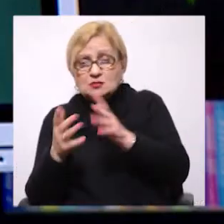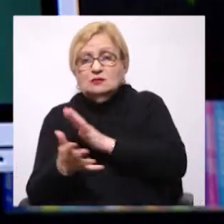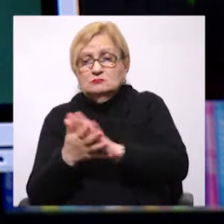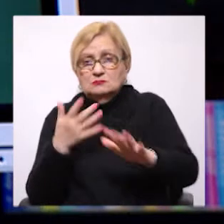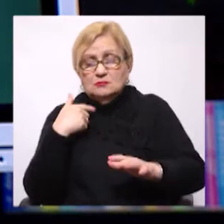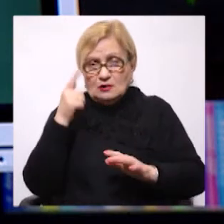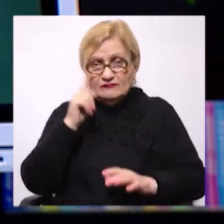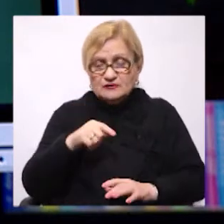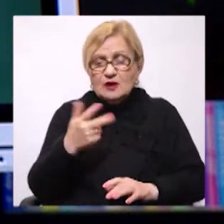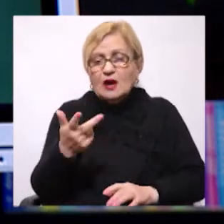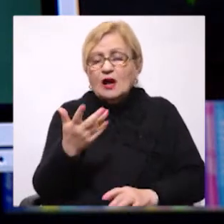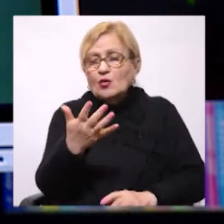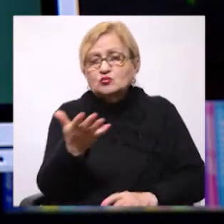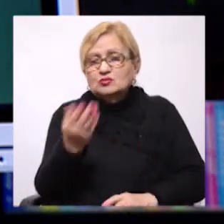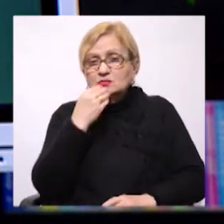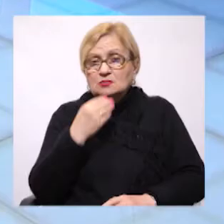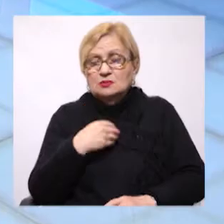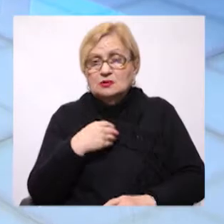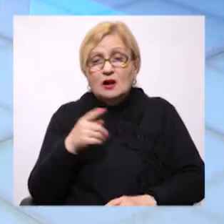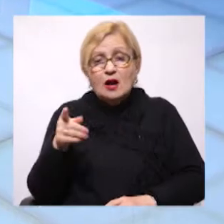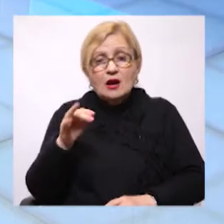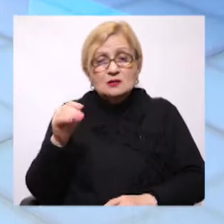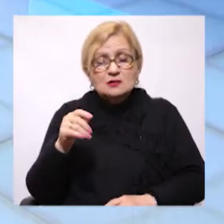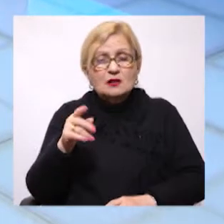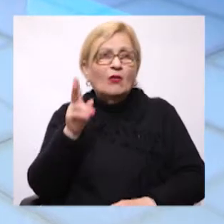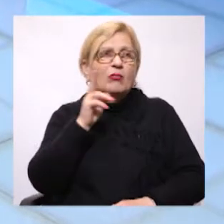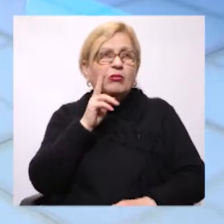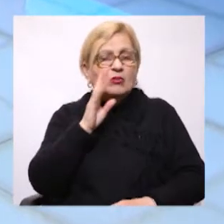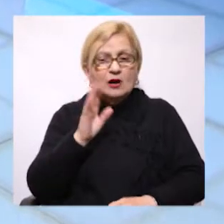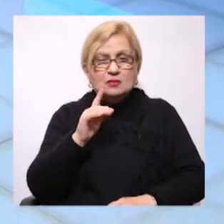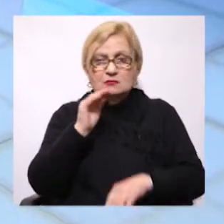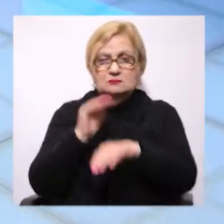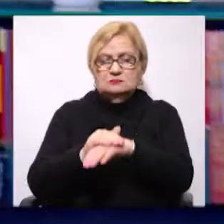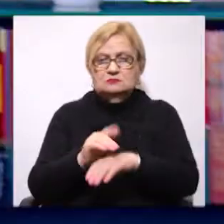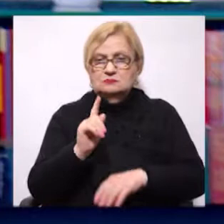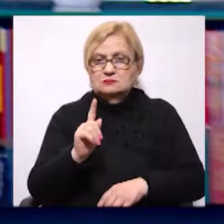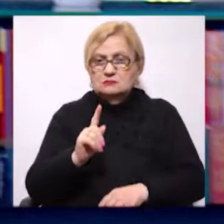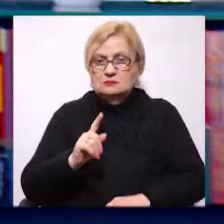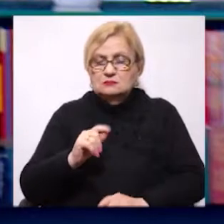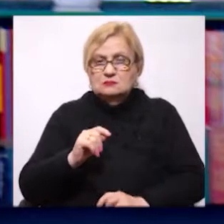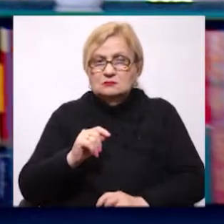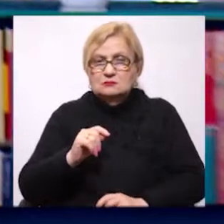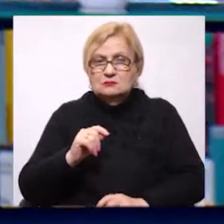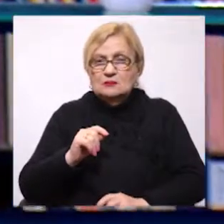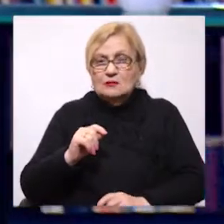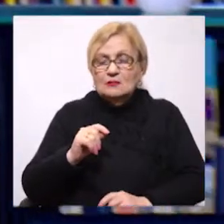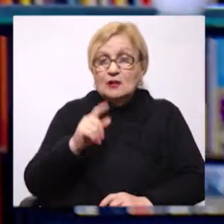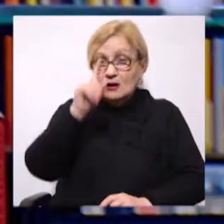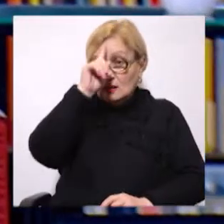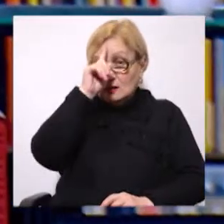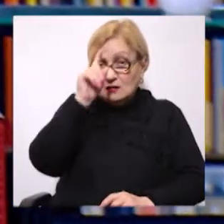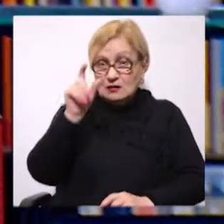საერთოდ ყოველთვის ძალიან არგუმენტირებული იყო ხოლმე მისი ნებისმიერი ქმედება. აი ესე ასაბუთებდა: კაცის ენა კერძო